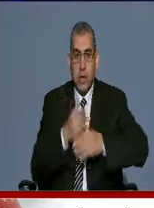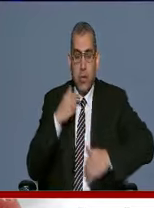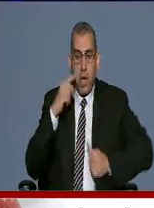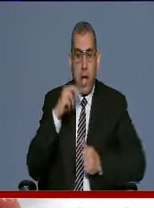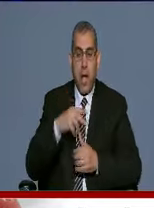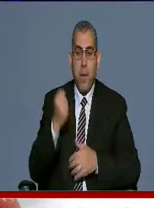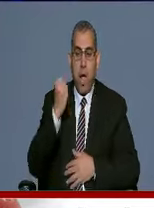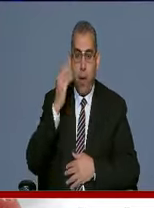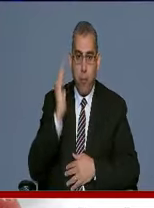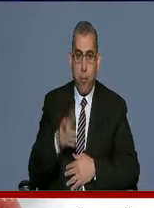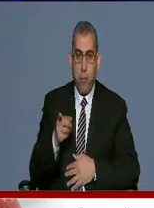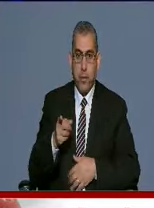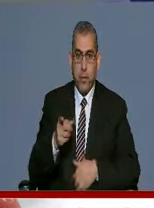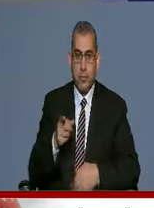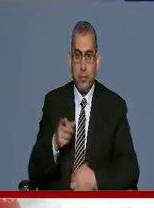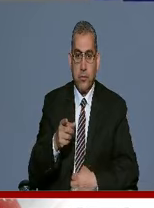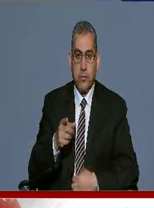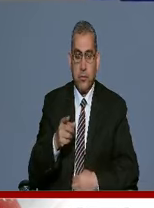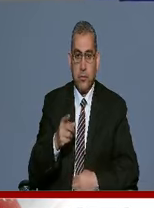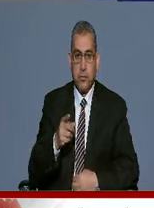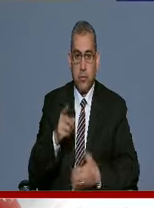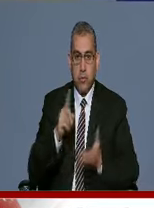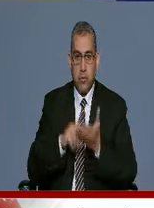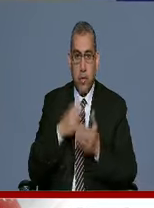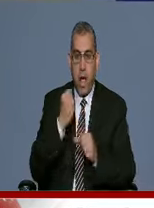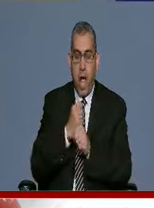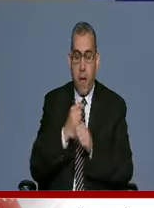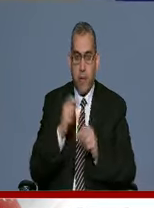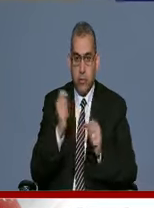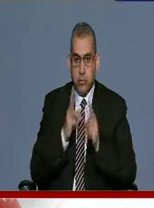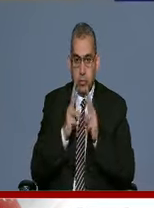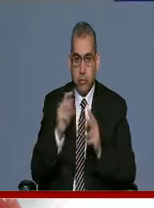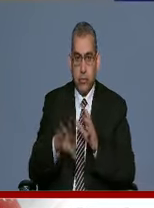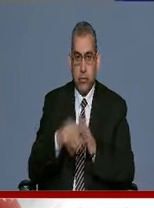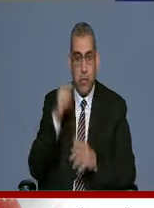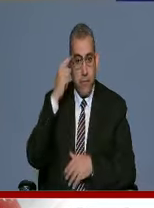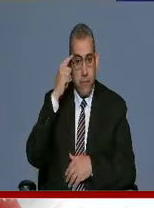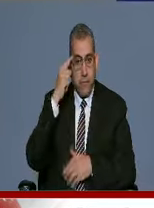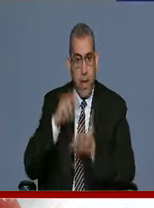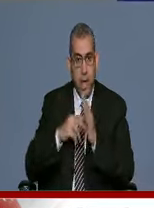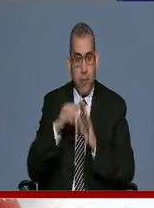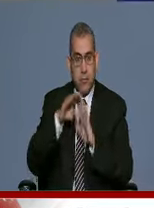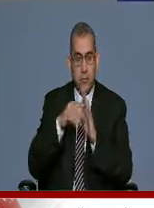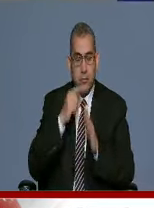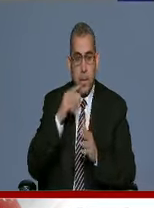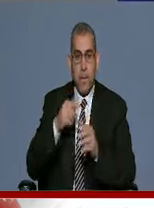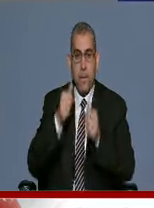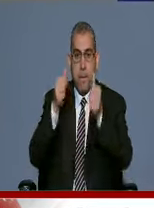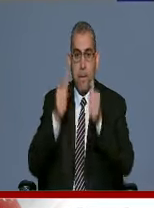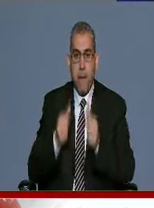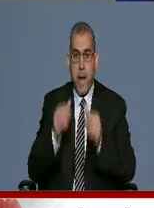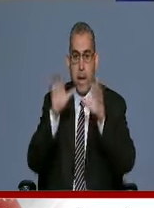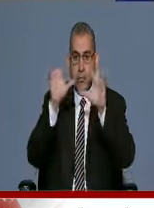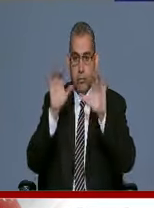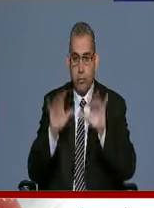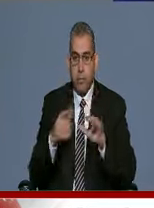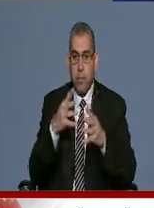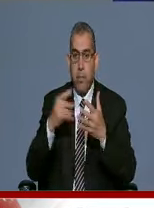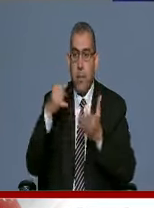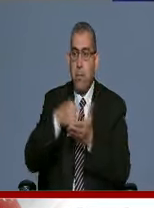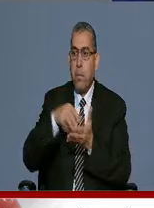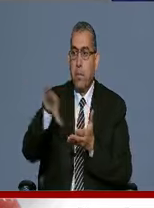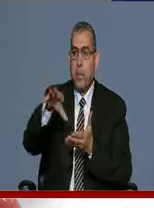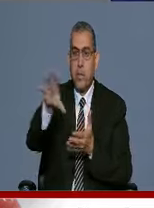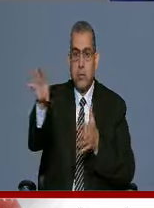على تنفيذ فكرة العمل اللي هي فكرتها تجميع البيانات من مصادرها المختلفة زي